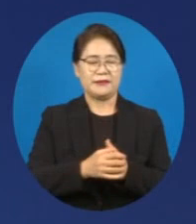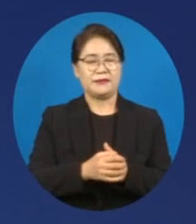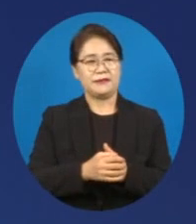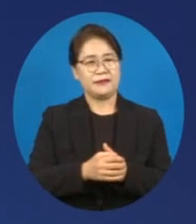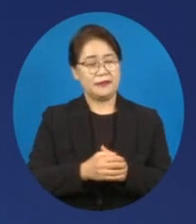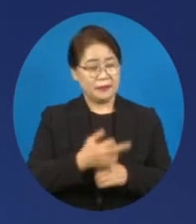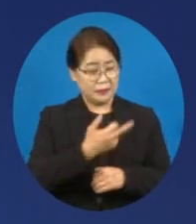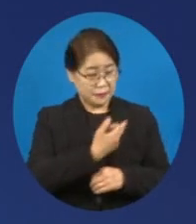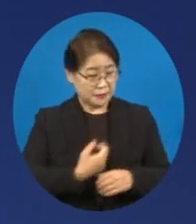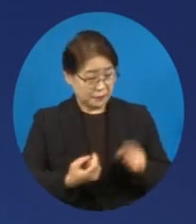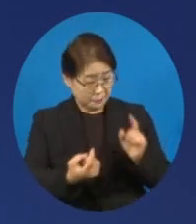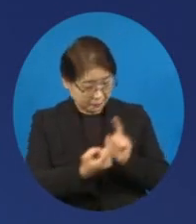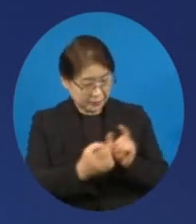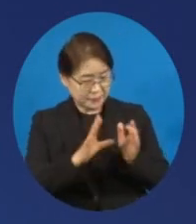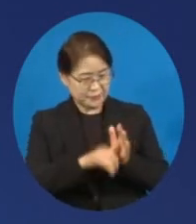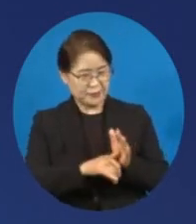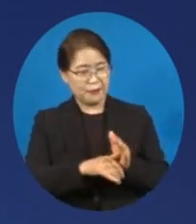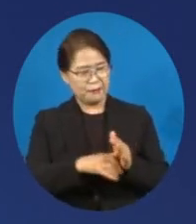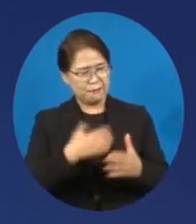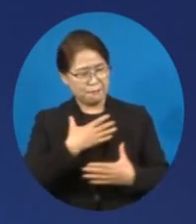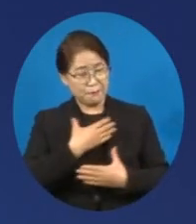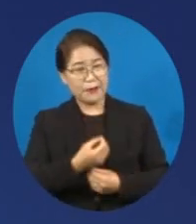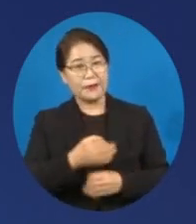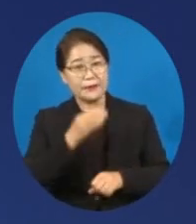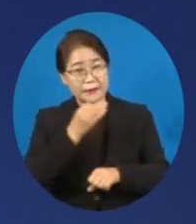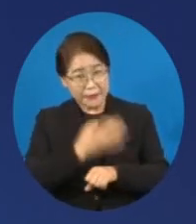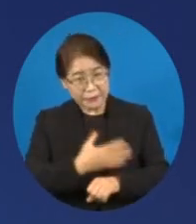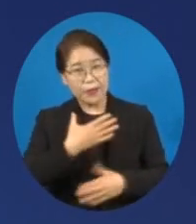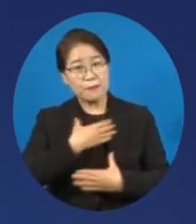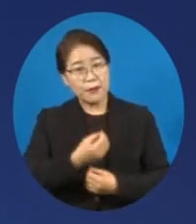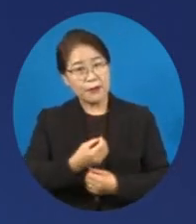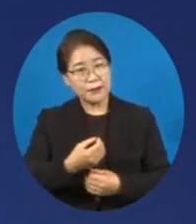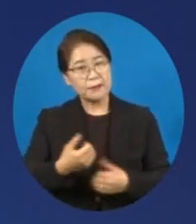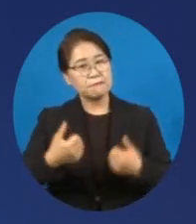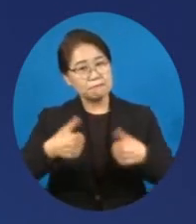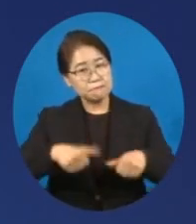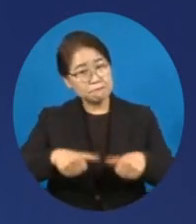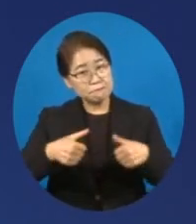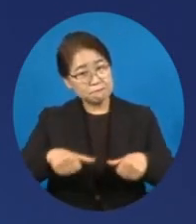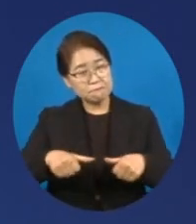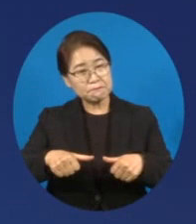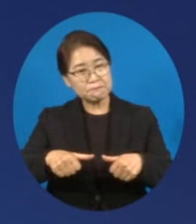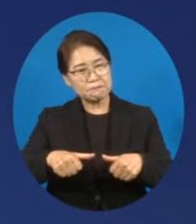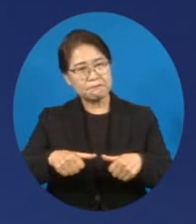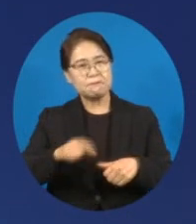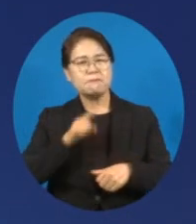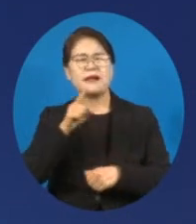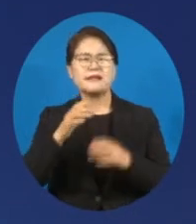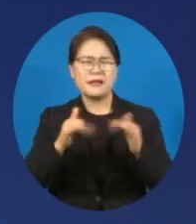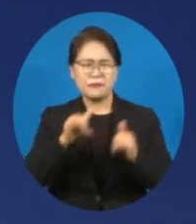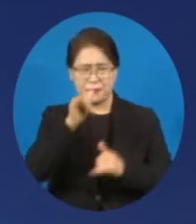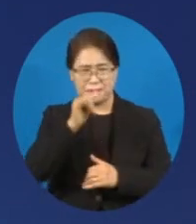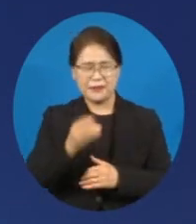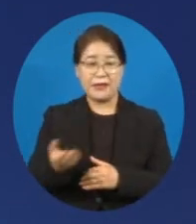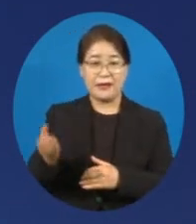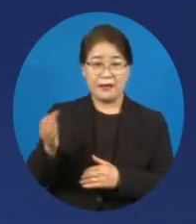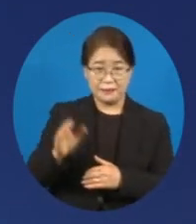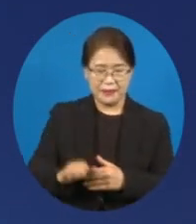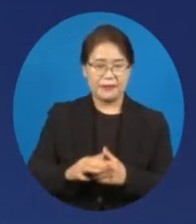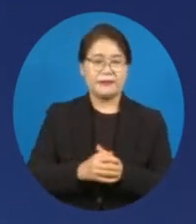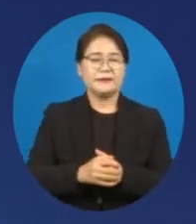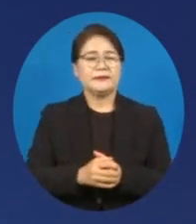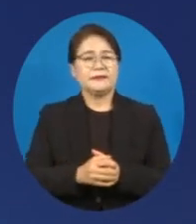샬롬 이렇게 단순한 평안의 인사를 했다라고 말하는 분들이 있어요